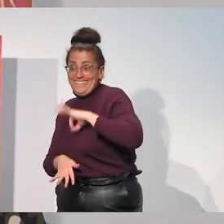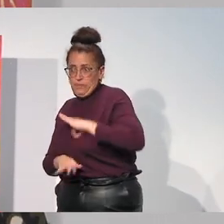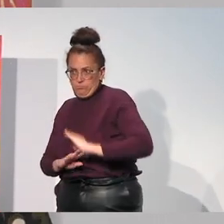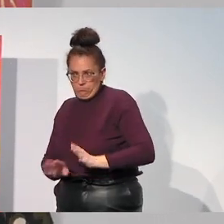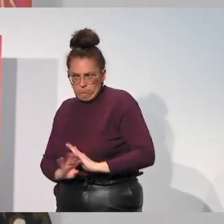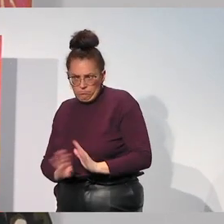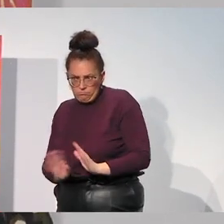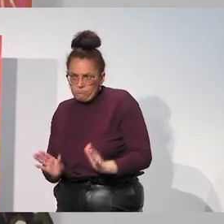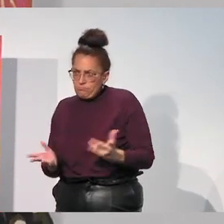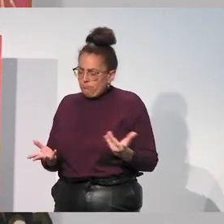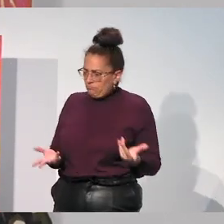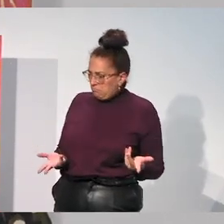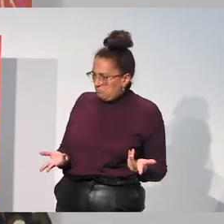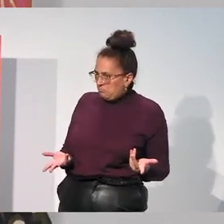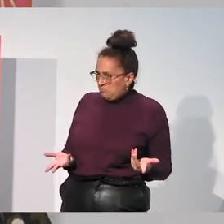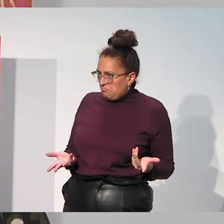qu'en est-il aujourd'hui ?